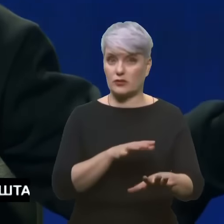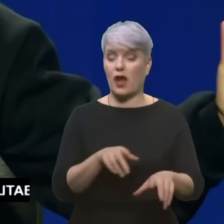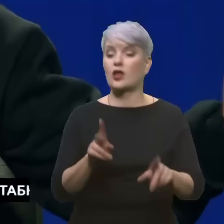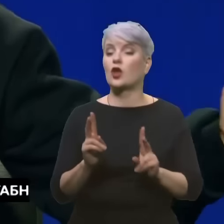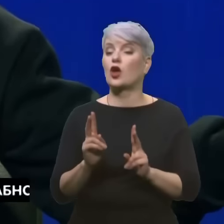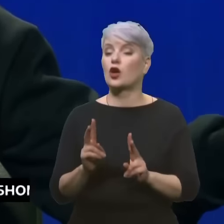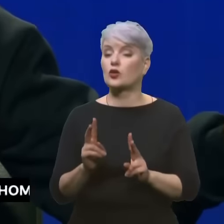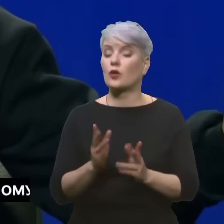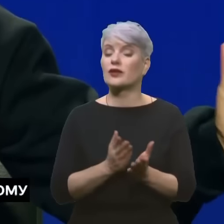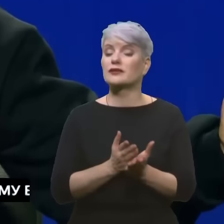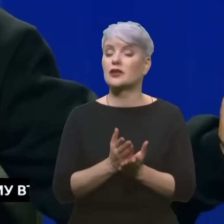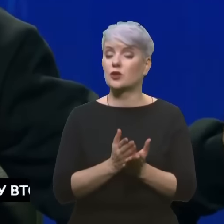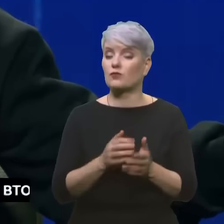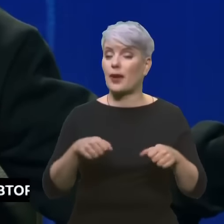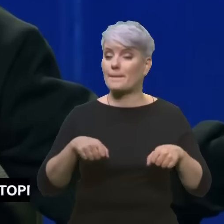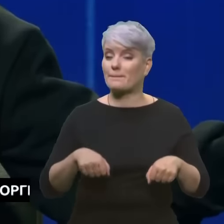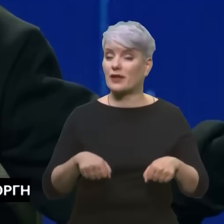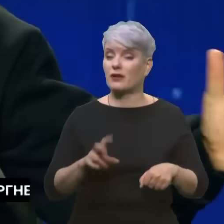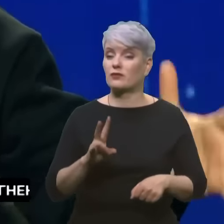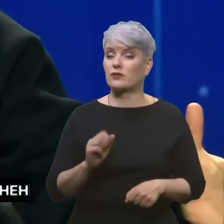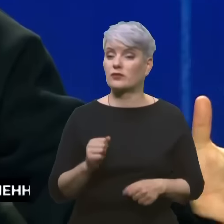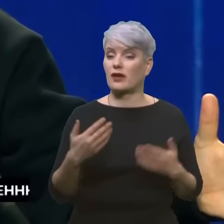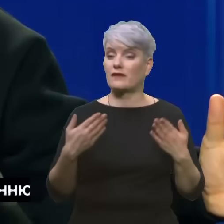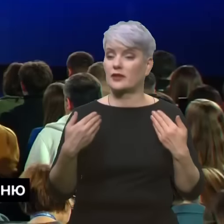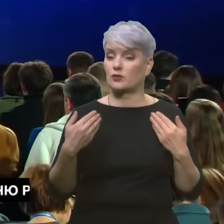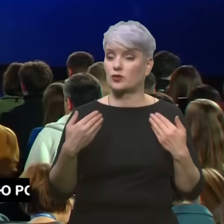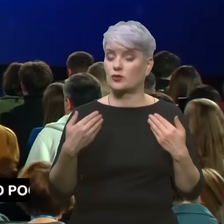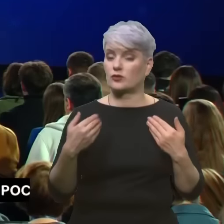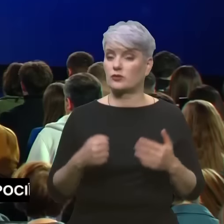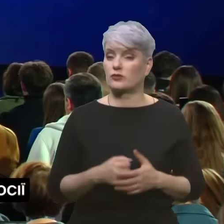хто заслуговує право на відпочинок.